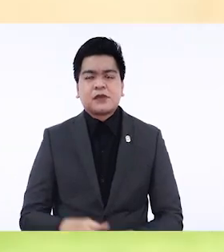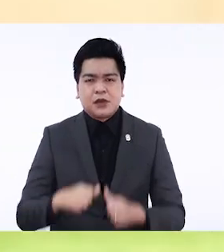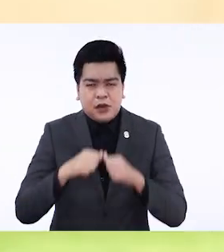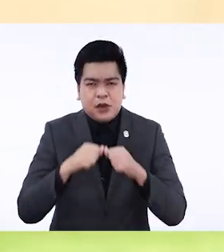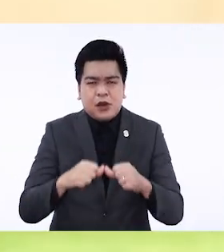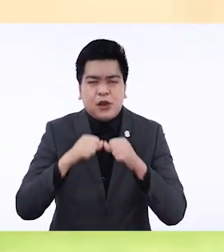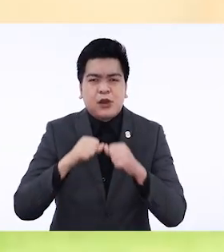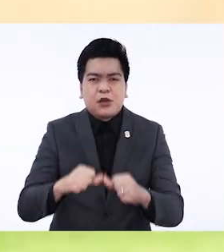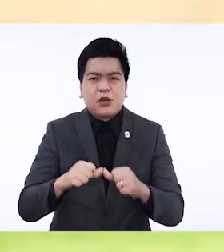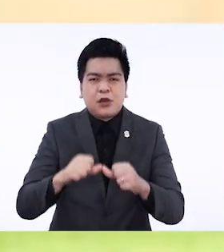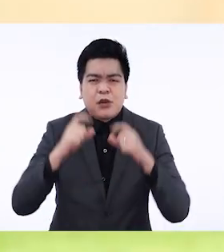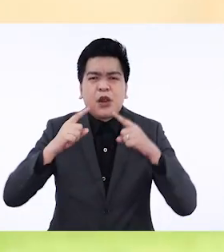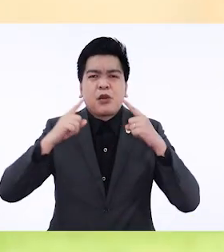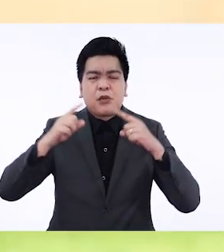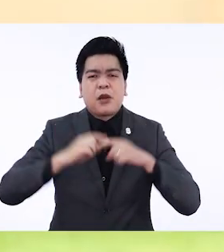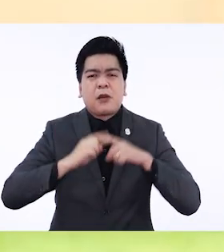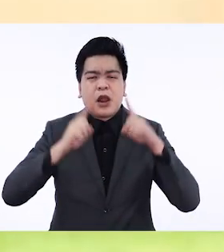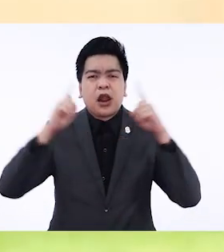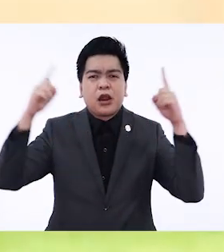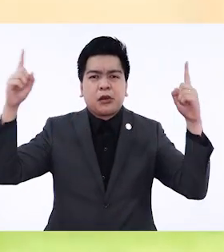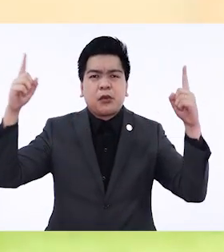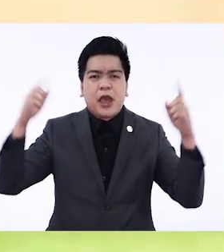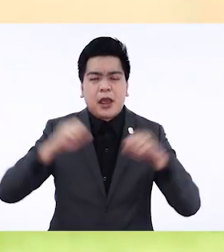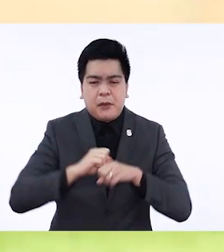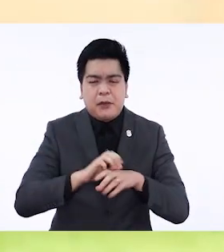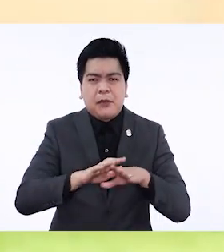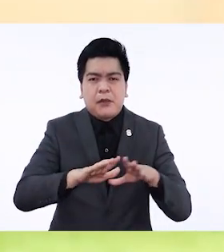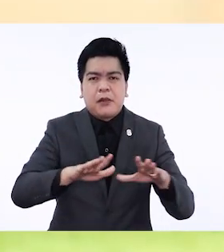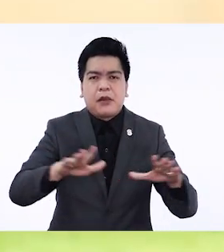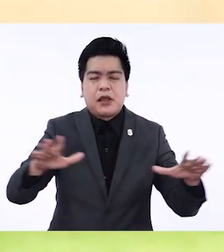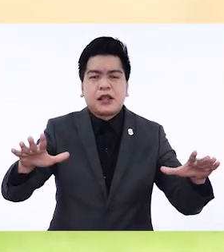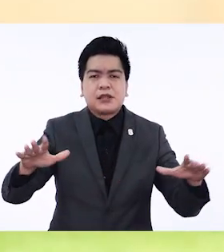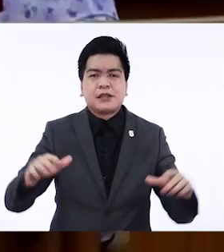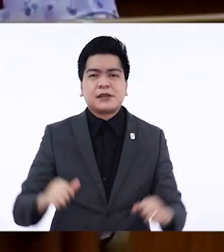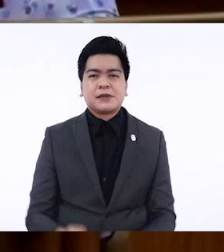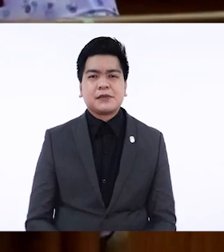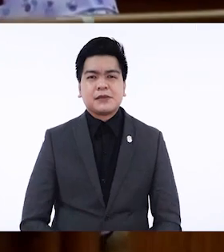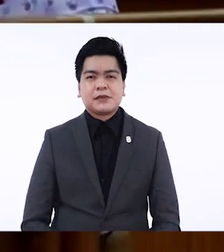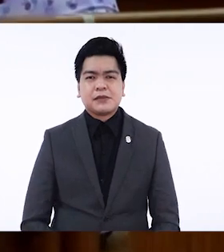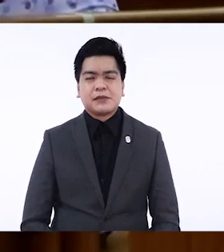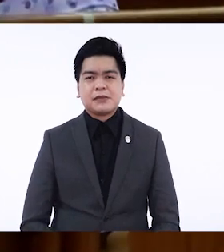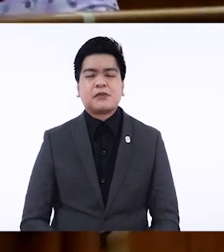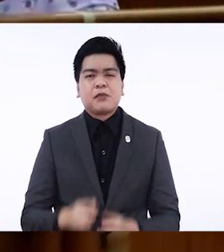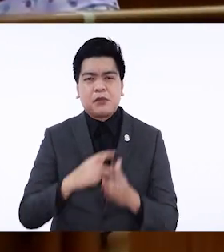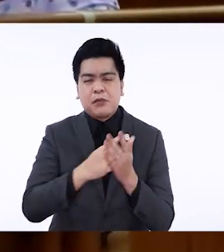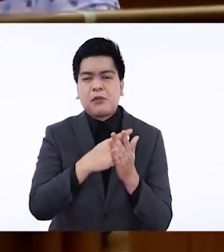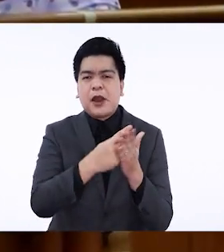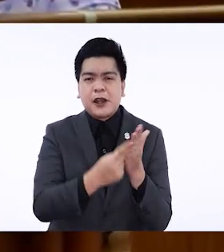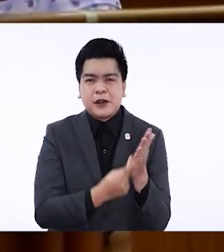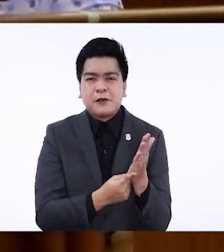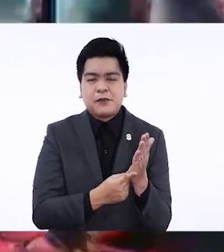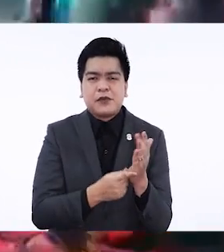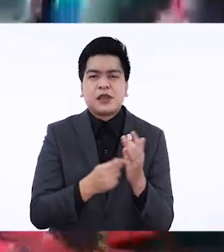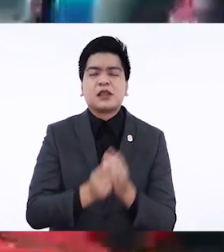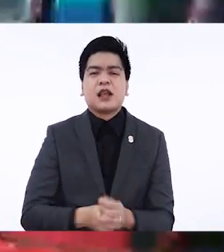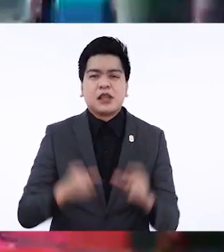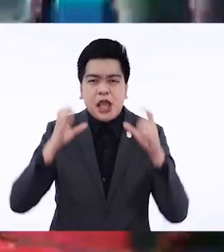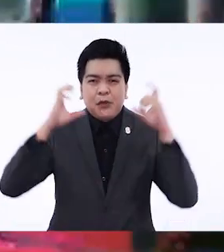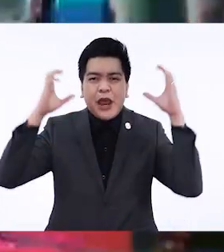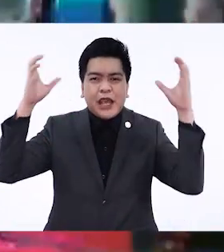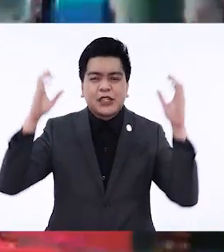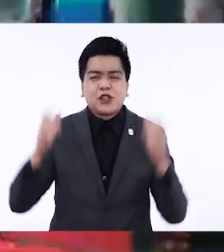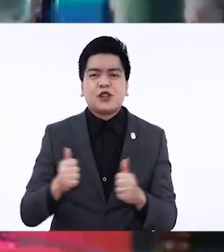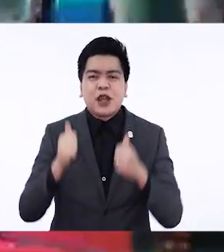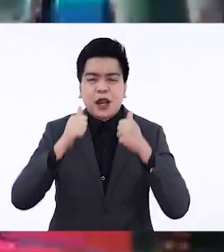Patuloy pa sa paglago at sa kalagayang panwalaan. Bahagi ng pagdiriwang ng 66